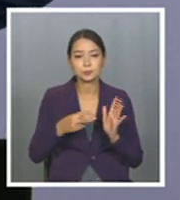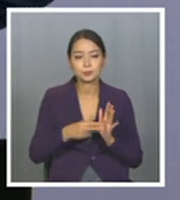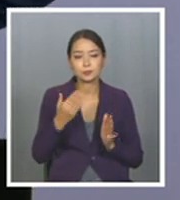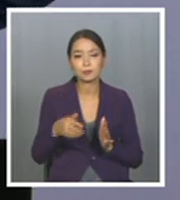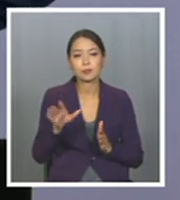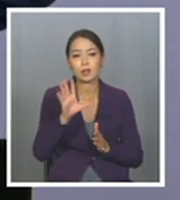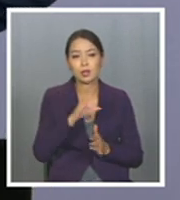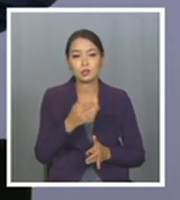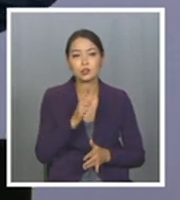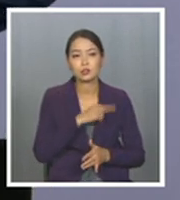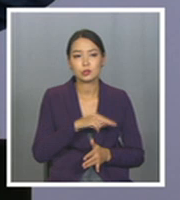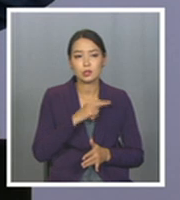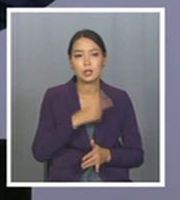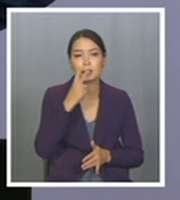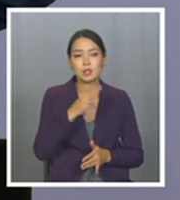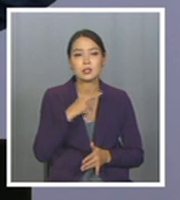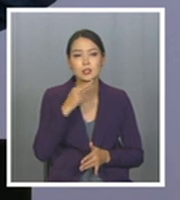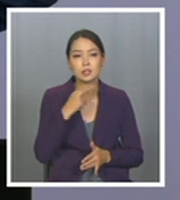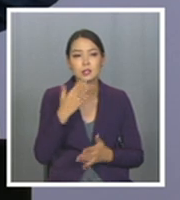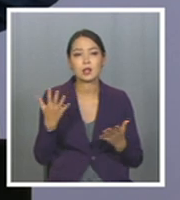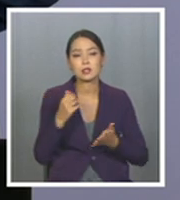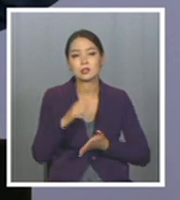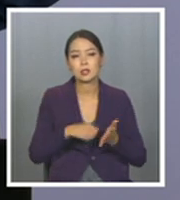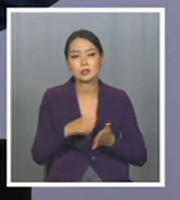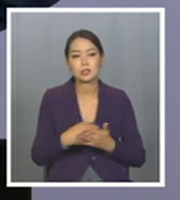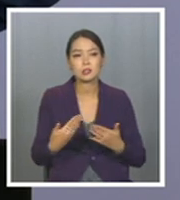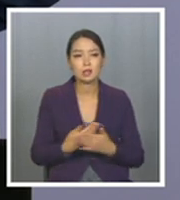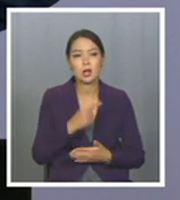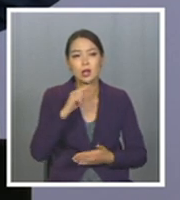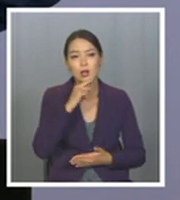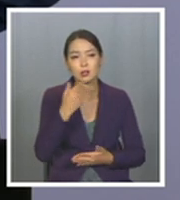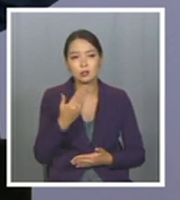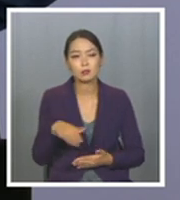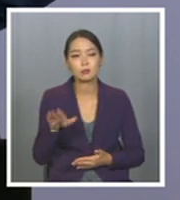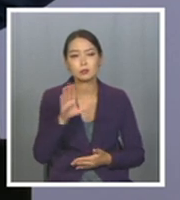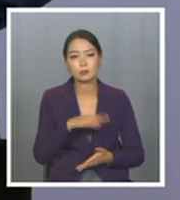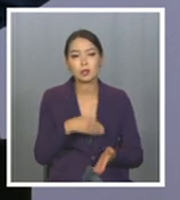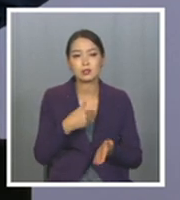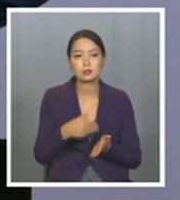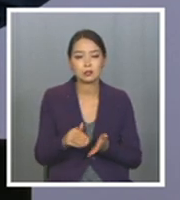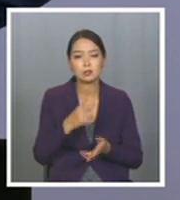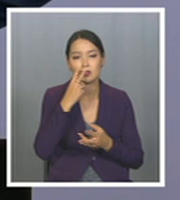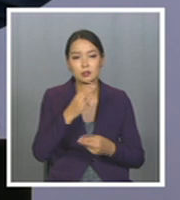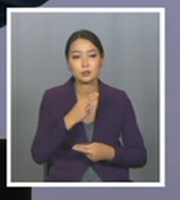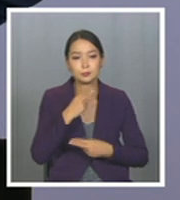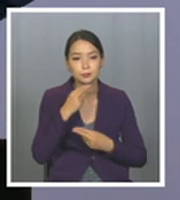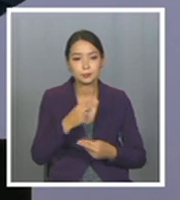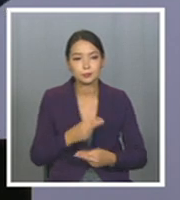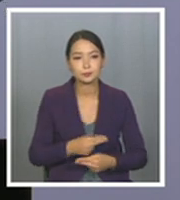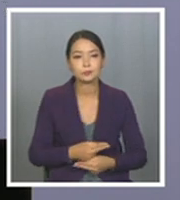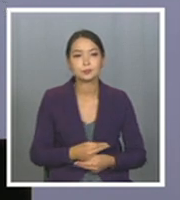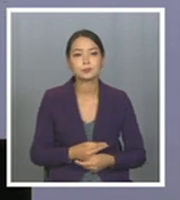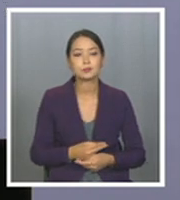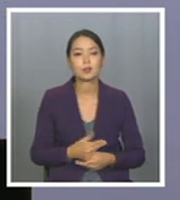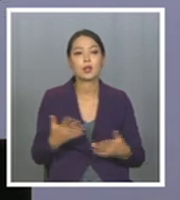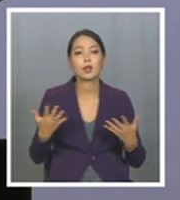отырып, кеңес билігінің не себепті жаңа экономикалық саясаттан бас тартқандығын аңғару қиын емес. Ендеше шешім